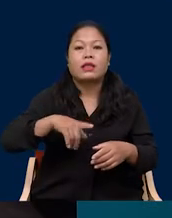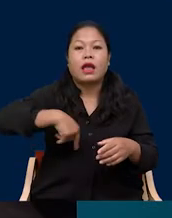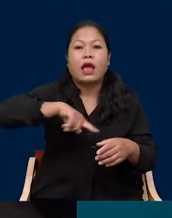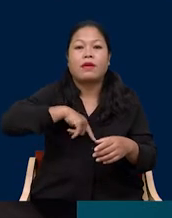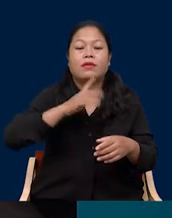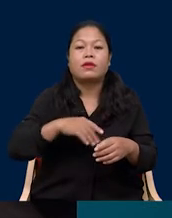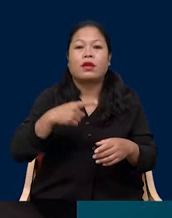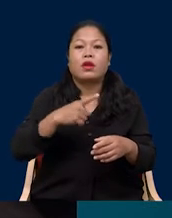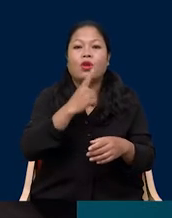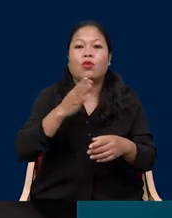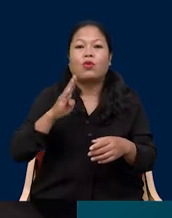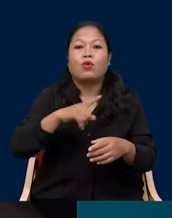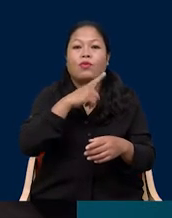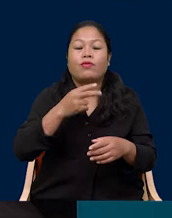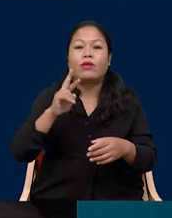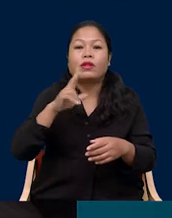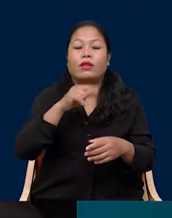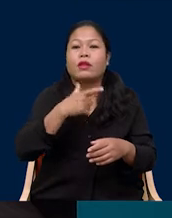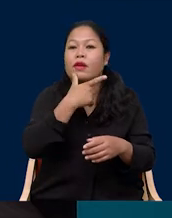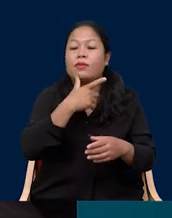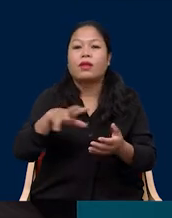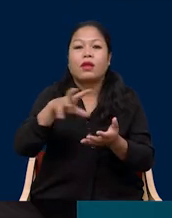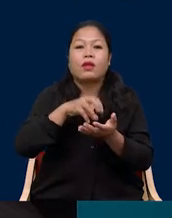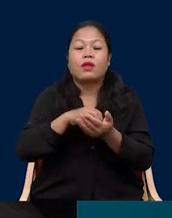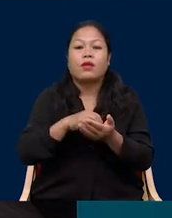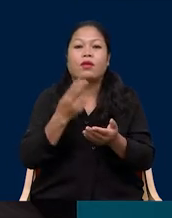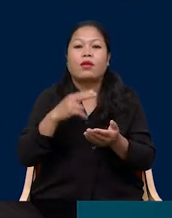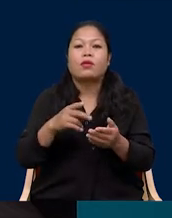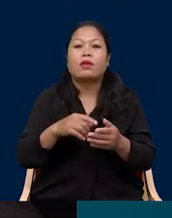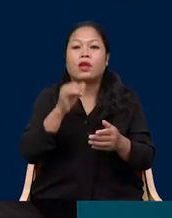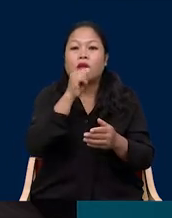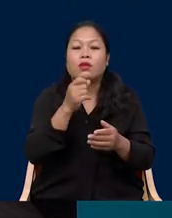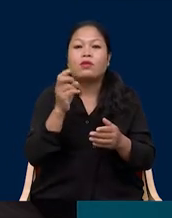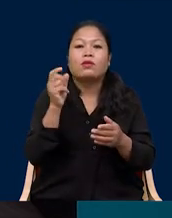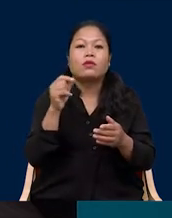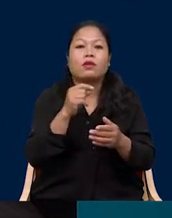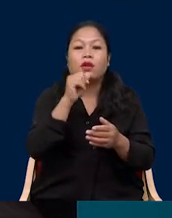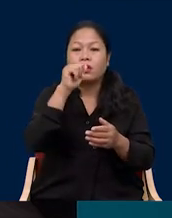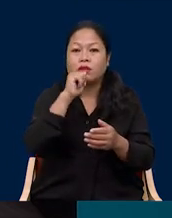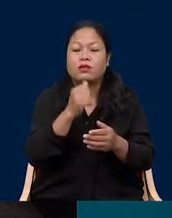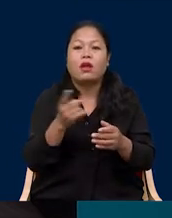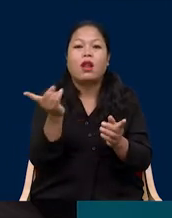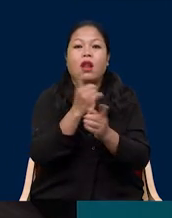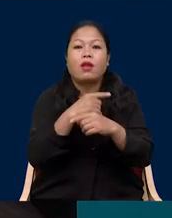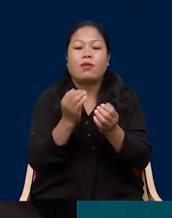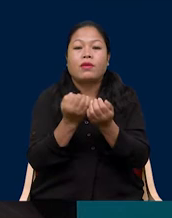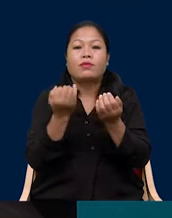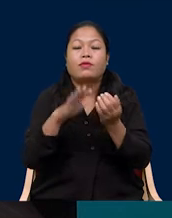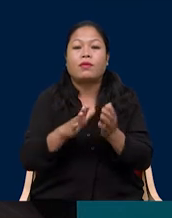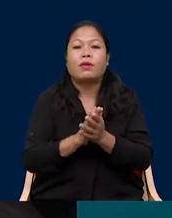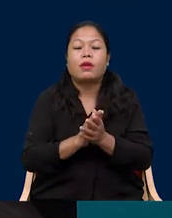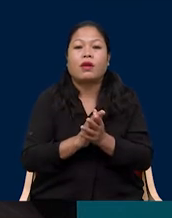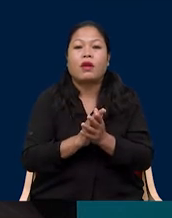आज हामीसँग नोभेम्बर 1-12 बेलायतको ग्लास्कोमा हुने जलवायु सम्मेलन रोड टु कप 26 का